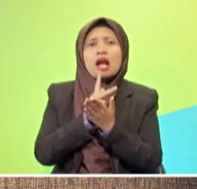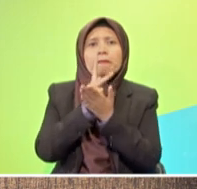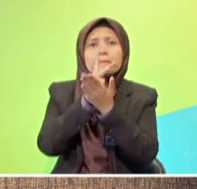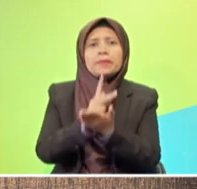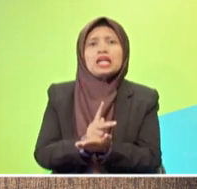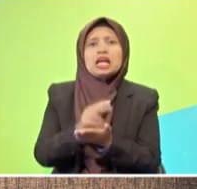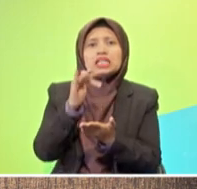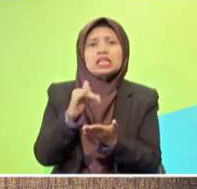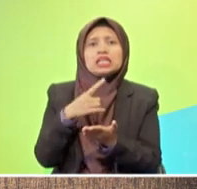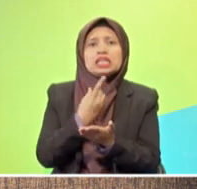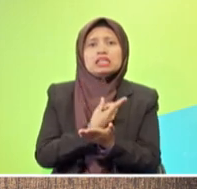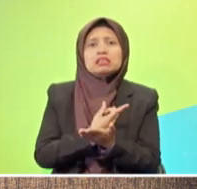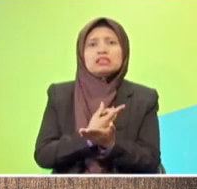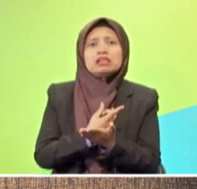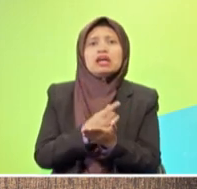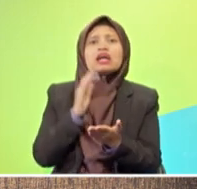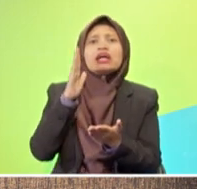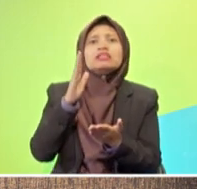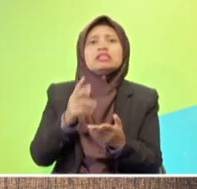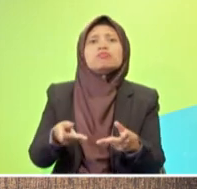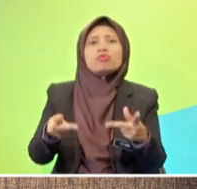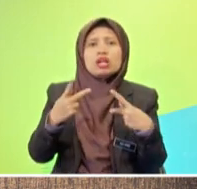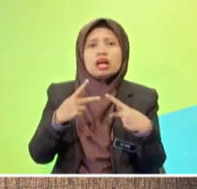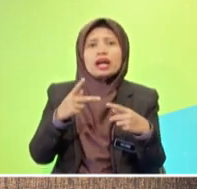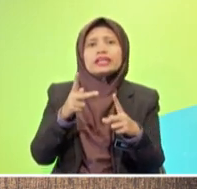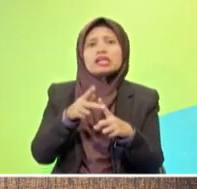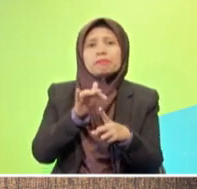kapua ini pulang ke badannya kita sekarang